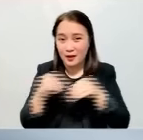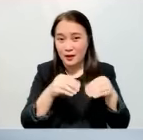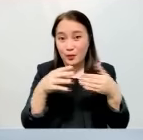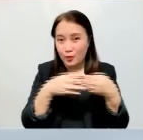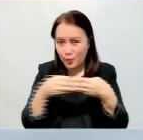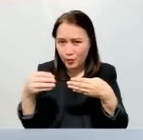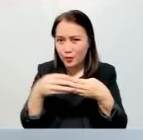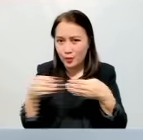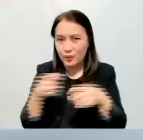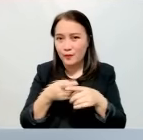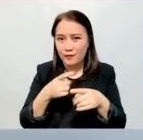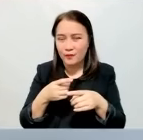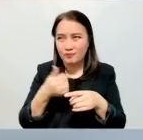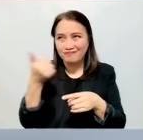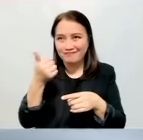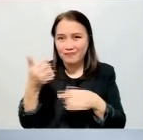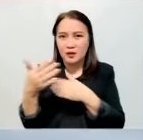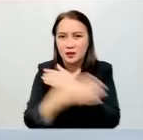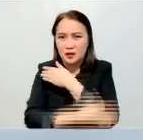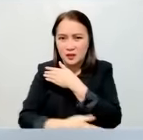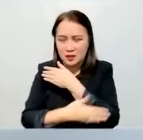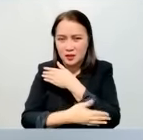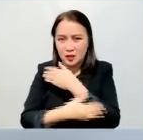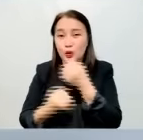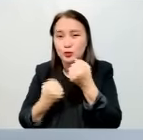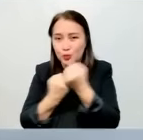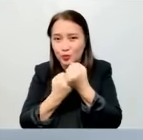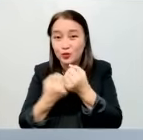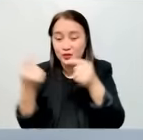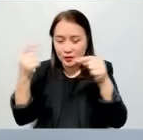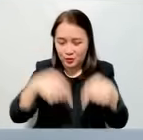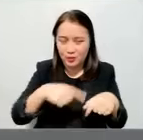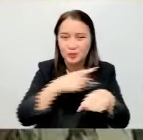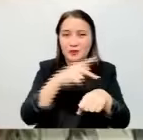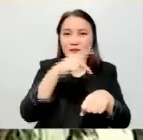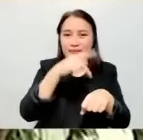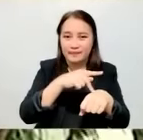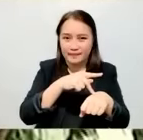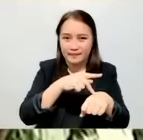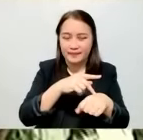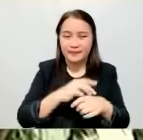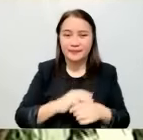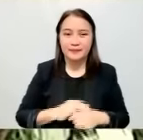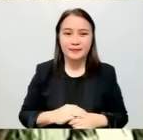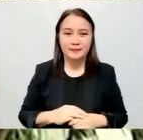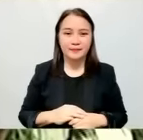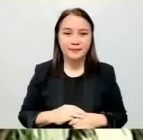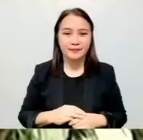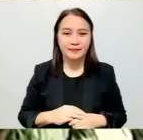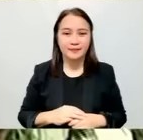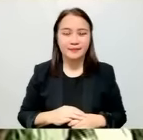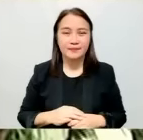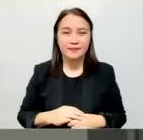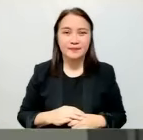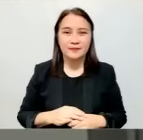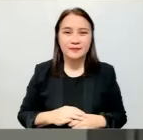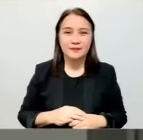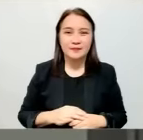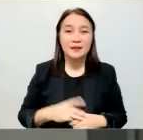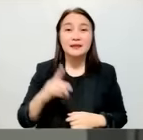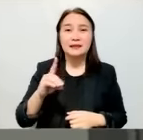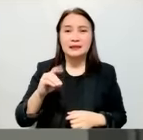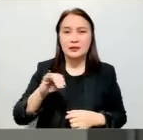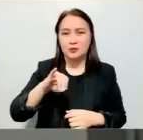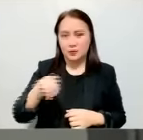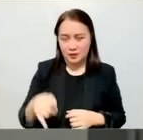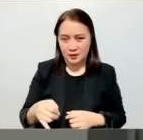bansa or mga supporters ng ISIS papuntas dito sa ating bansa. Ayon naman sa Department of Justice, malaki ang